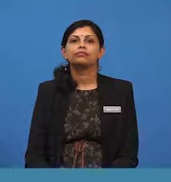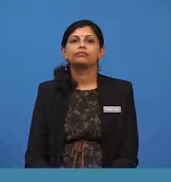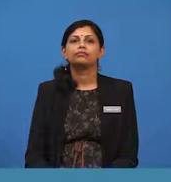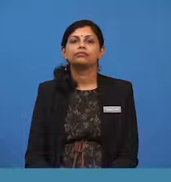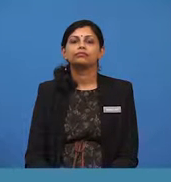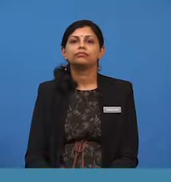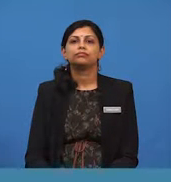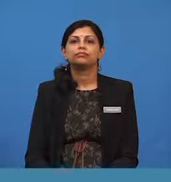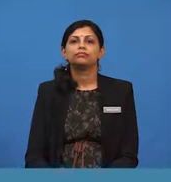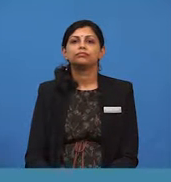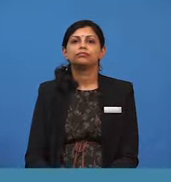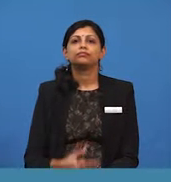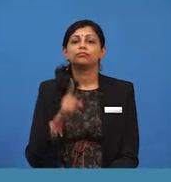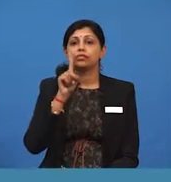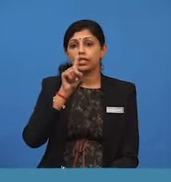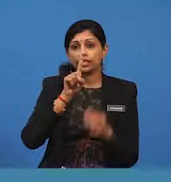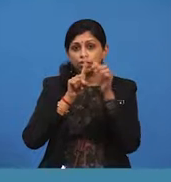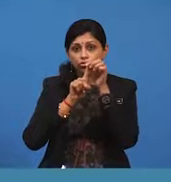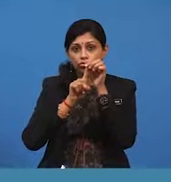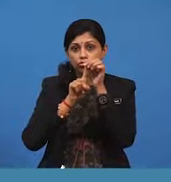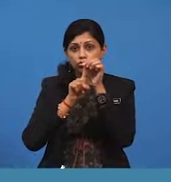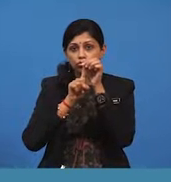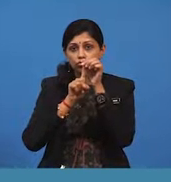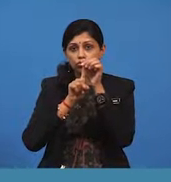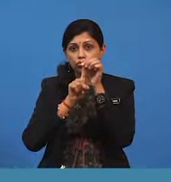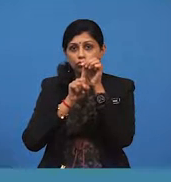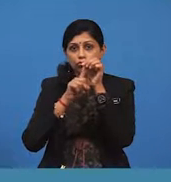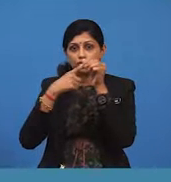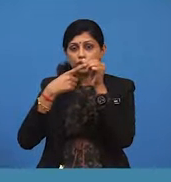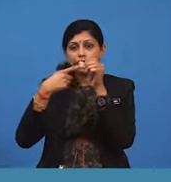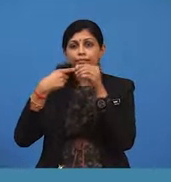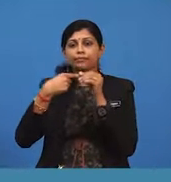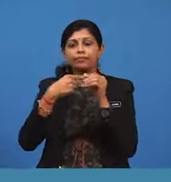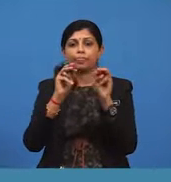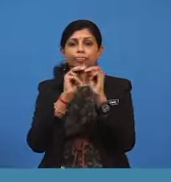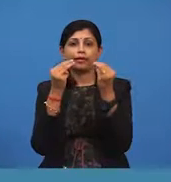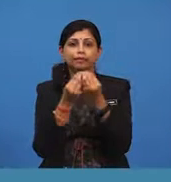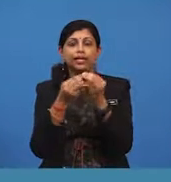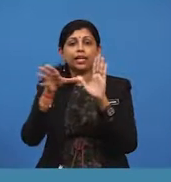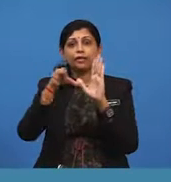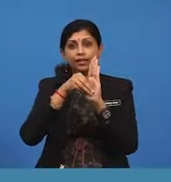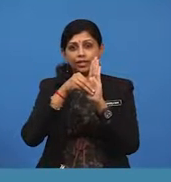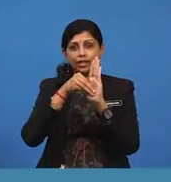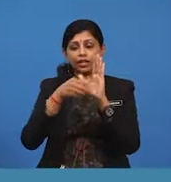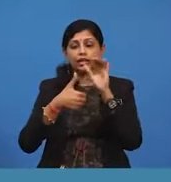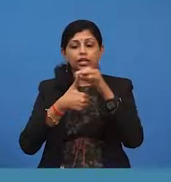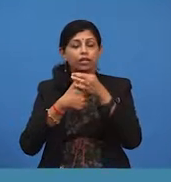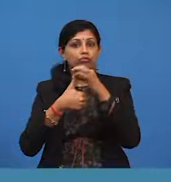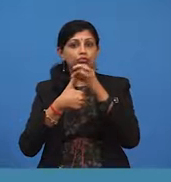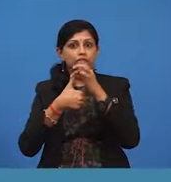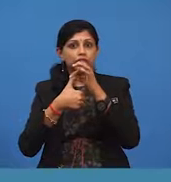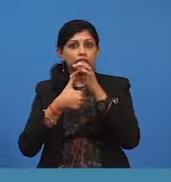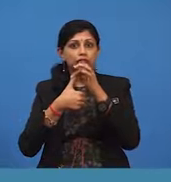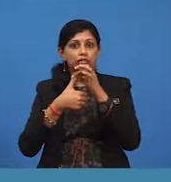Mula-mula, jari telunjuk dihalakan ke arah medan magnet dan ibu jari dihalakan ke arah